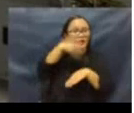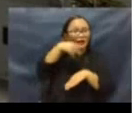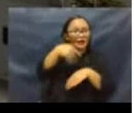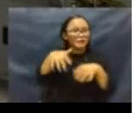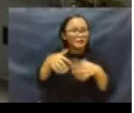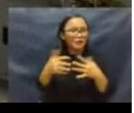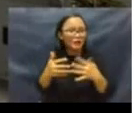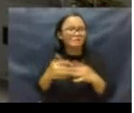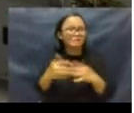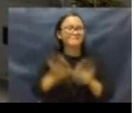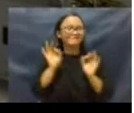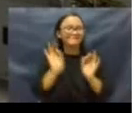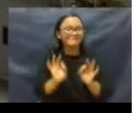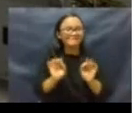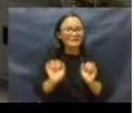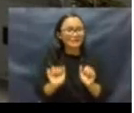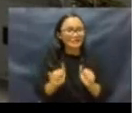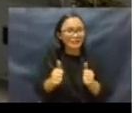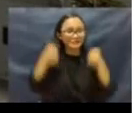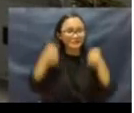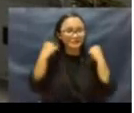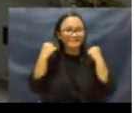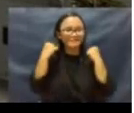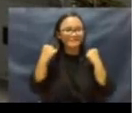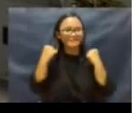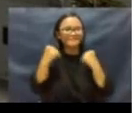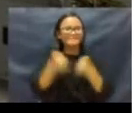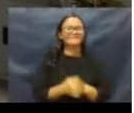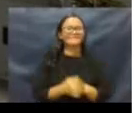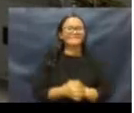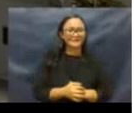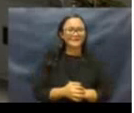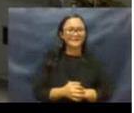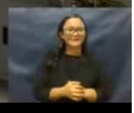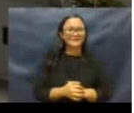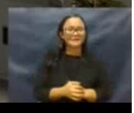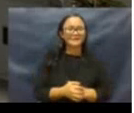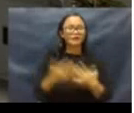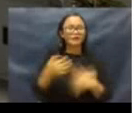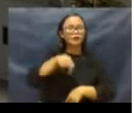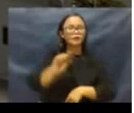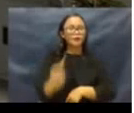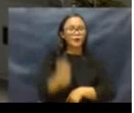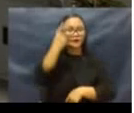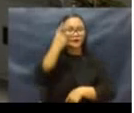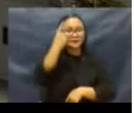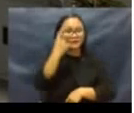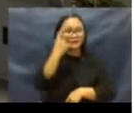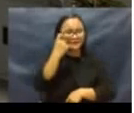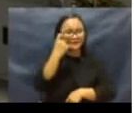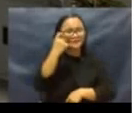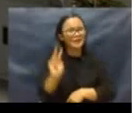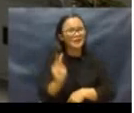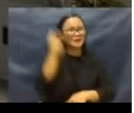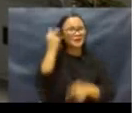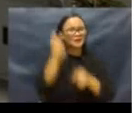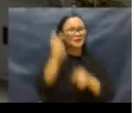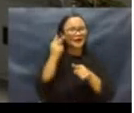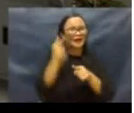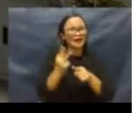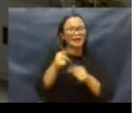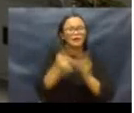dan Ibu ya? Kita semangat ya? Siap? Oke, baiklah. Inilah pelajaran kedua di program Semangat